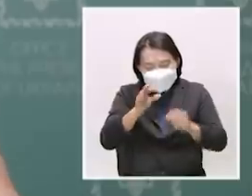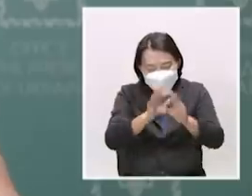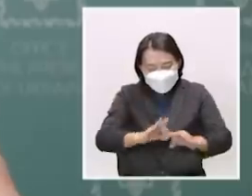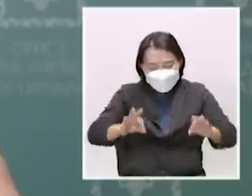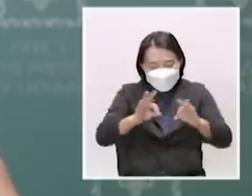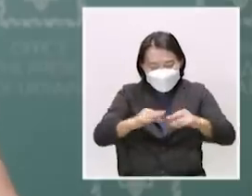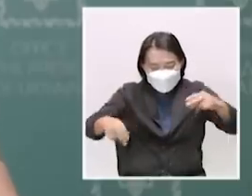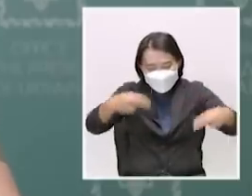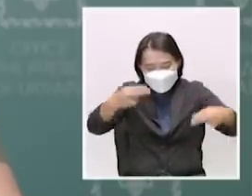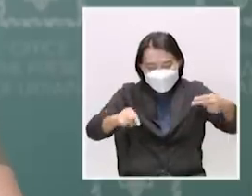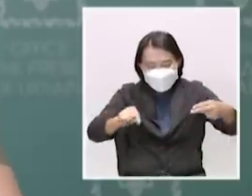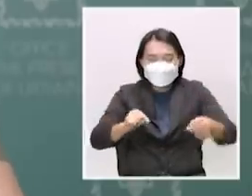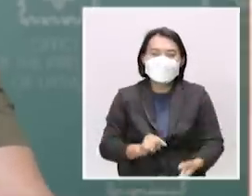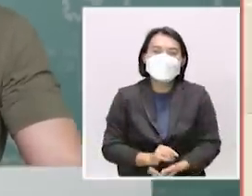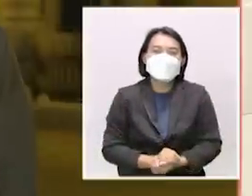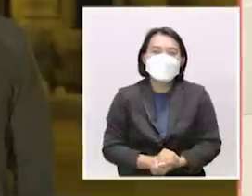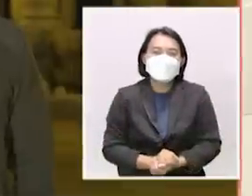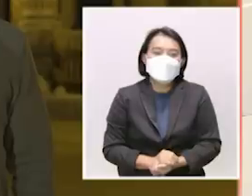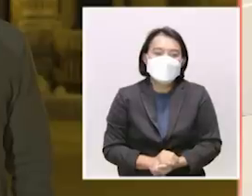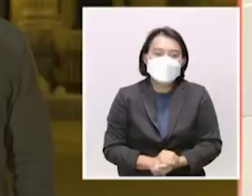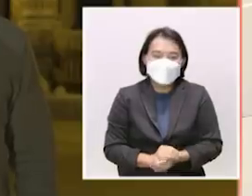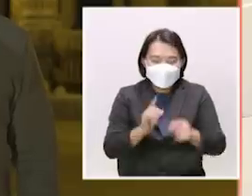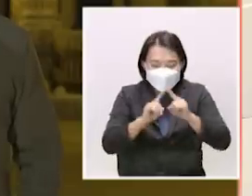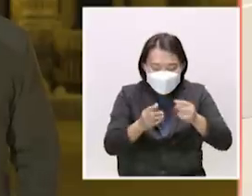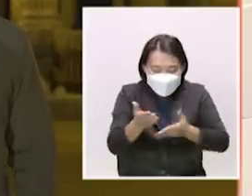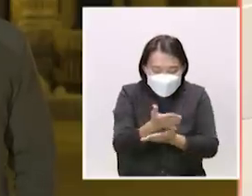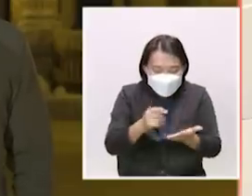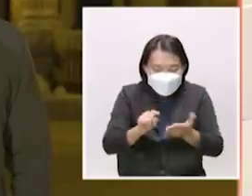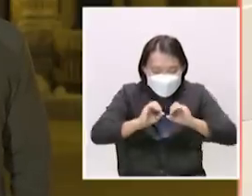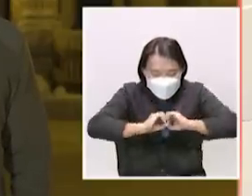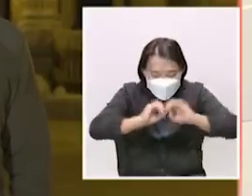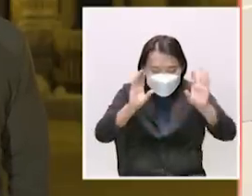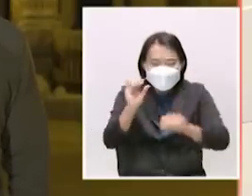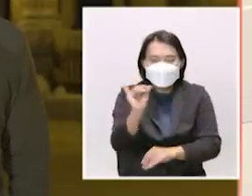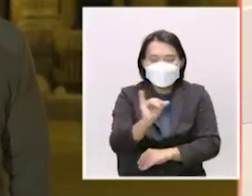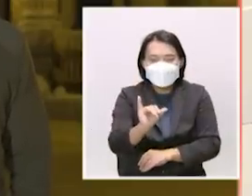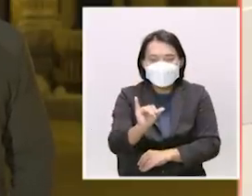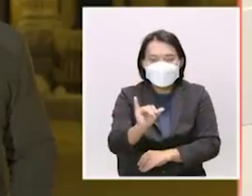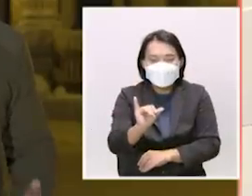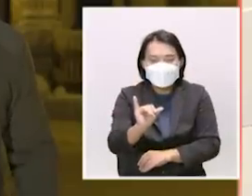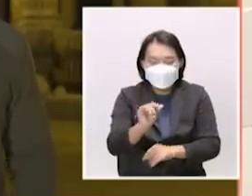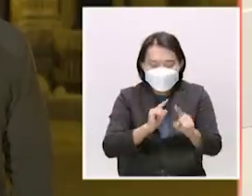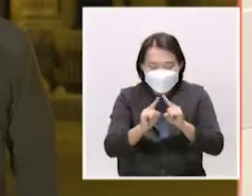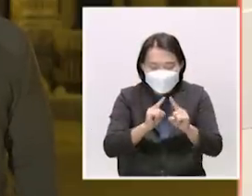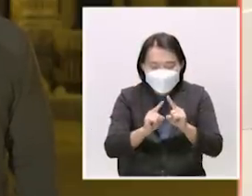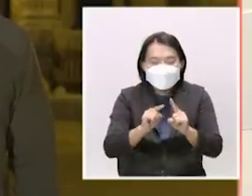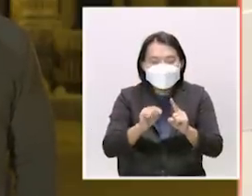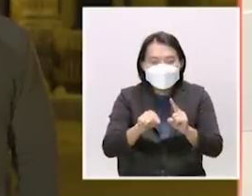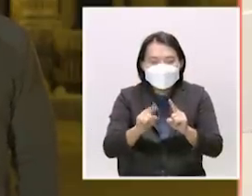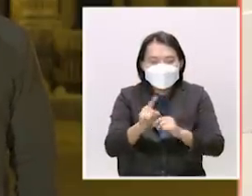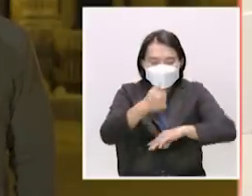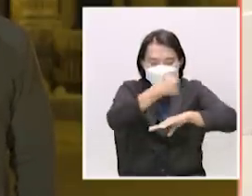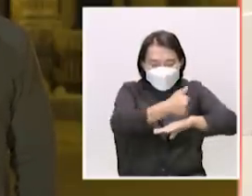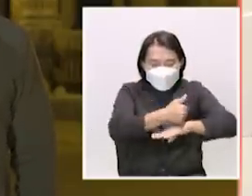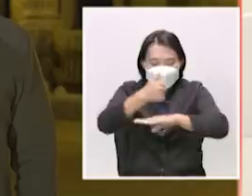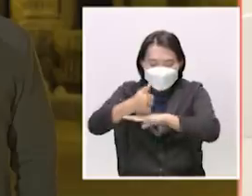กอาจารยค้ารจริาที่อาจารยเรียวสพรู่ วามนไมได้มผลเป็รูปทำสัเทาไรเป็การจริาในระดับของผู้น